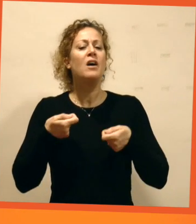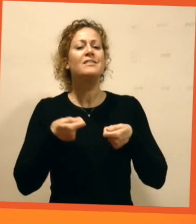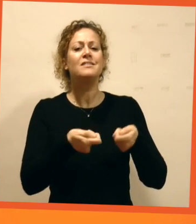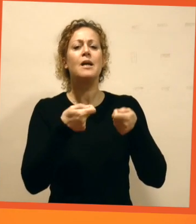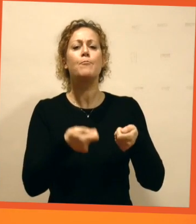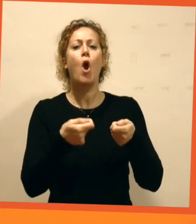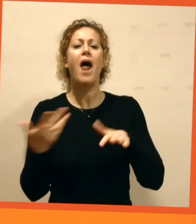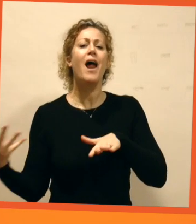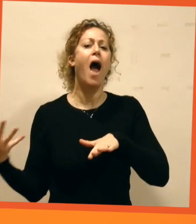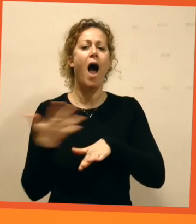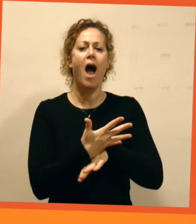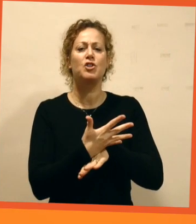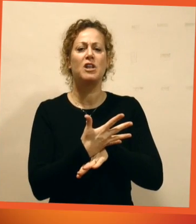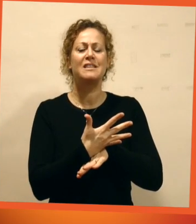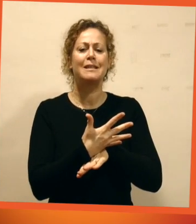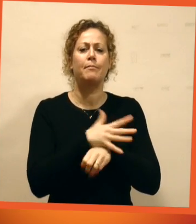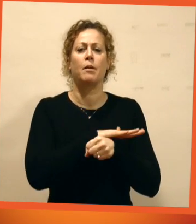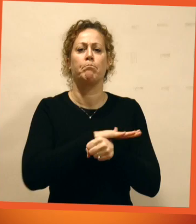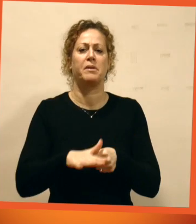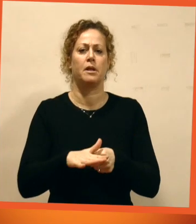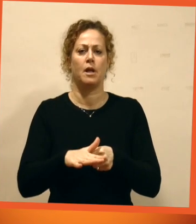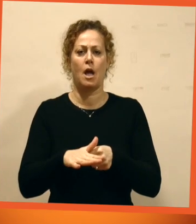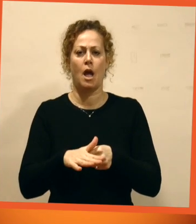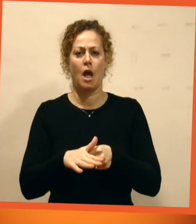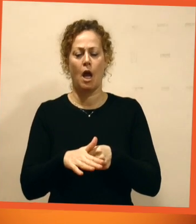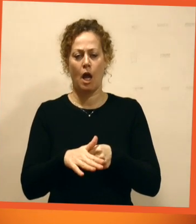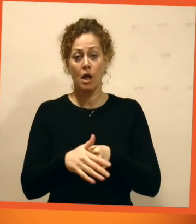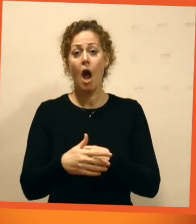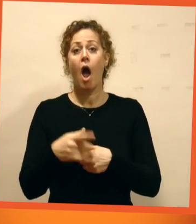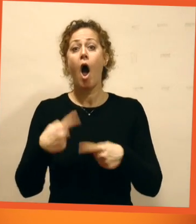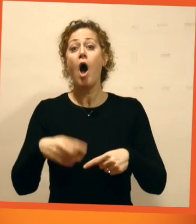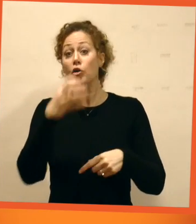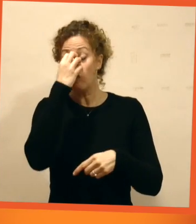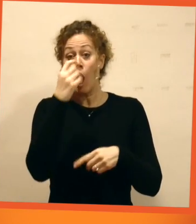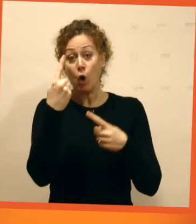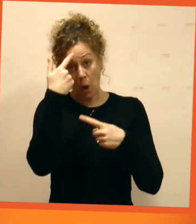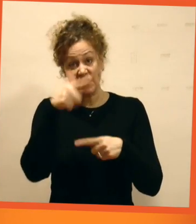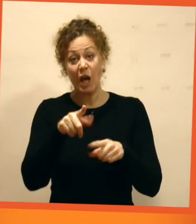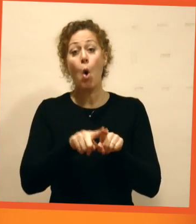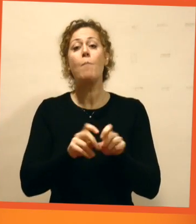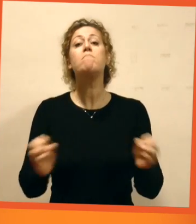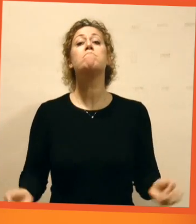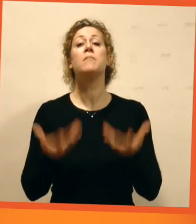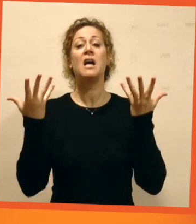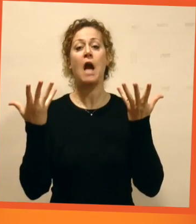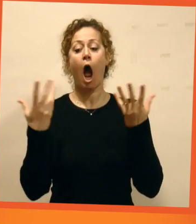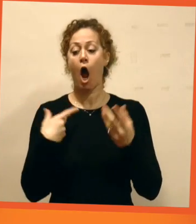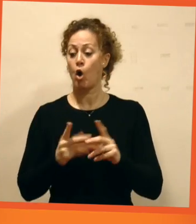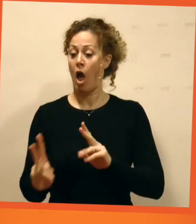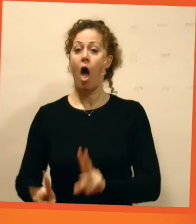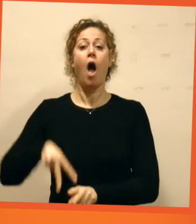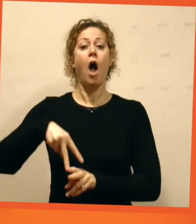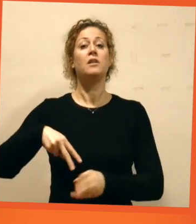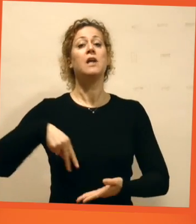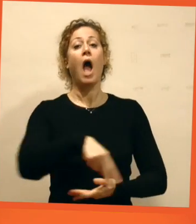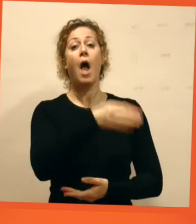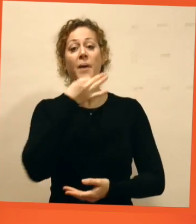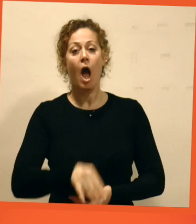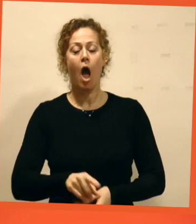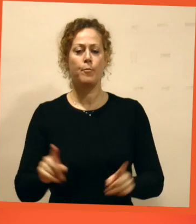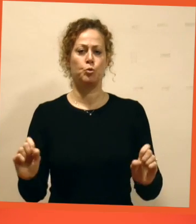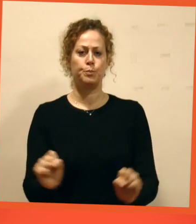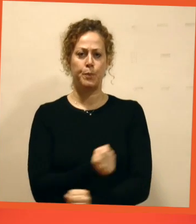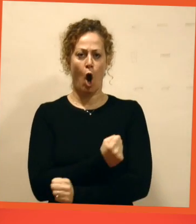rimarrà con i suoi limiti, non è che certo. Il circo fa i miracoli, alzati e cammina, ovvio che questo non lo può fare, però si